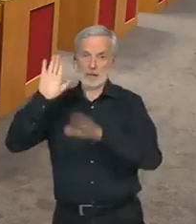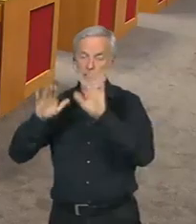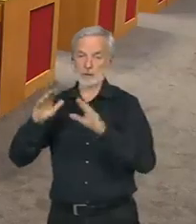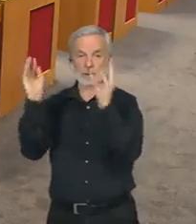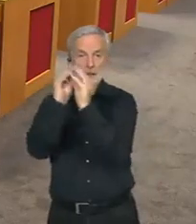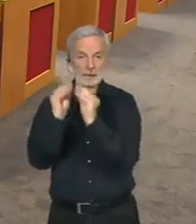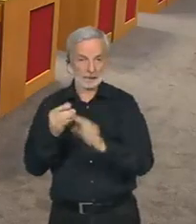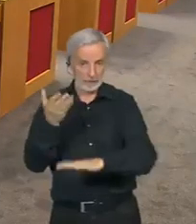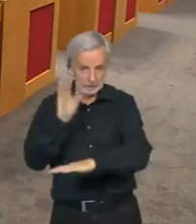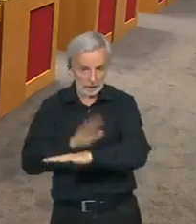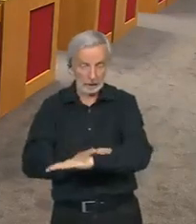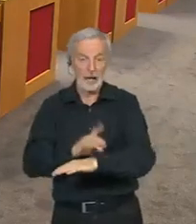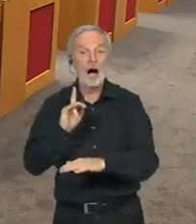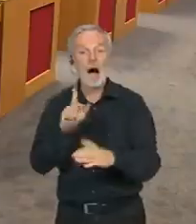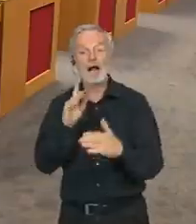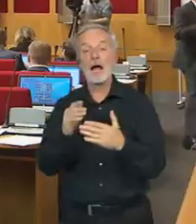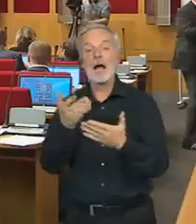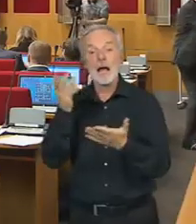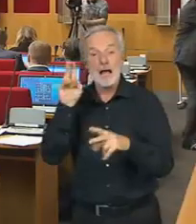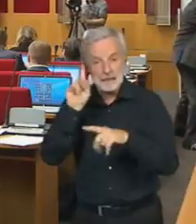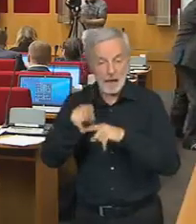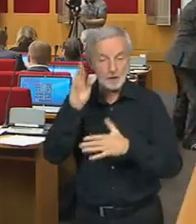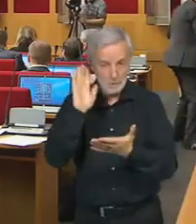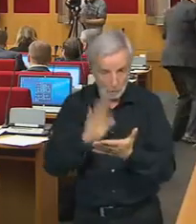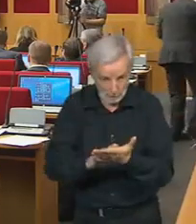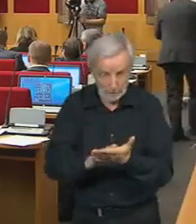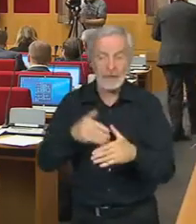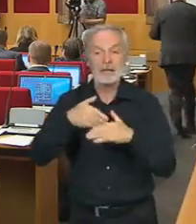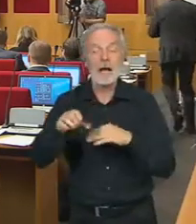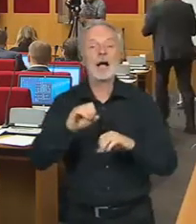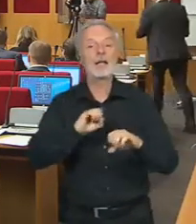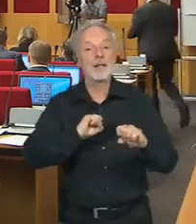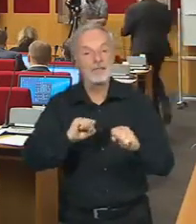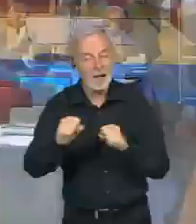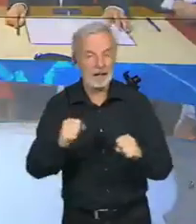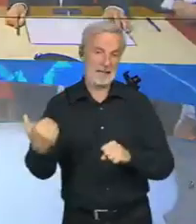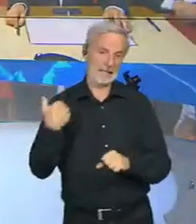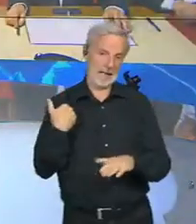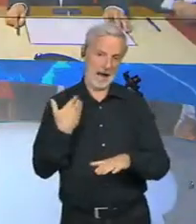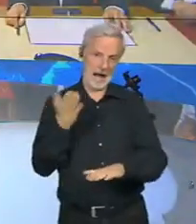té doby, než ji zvolí, bude vládnout ta současná. Kristýna Kolovrátková, Česká televize.